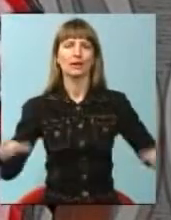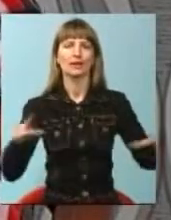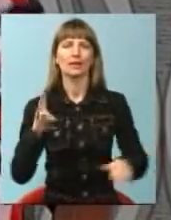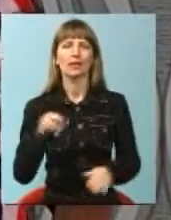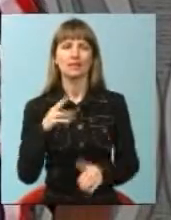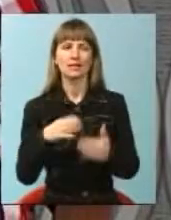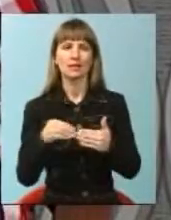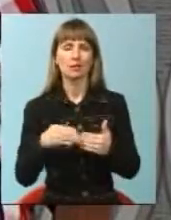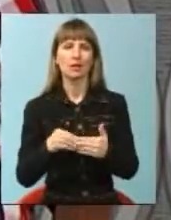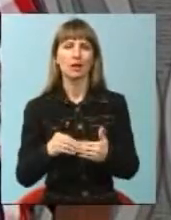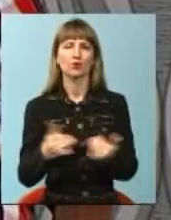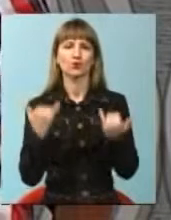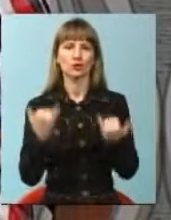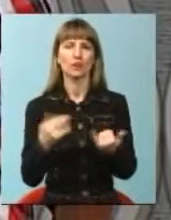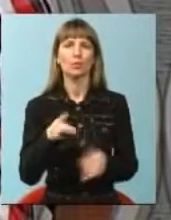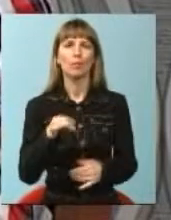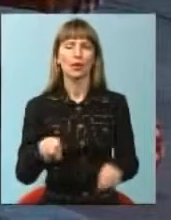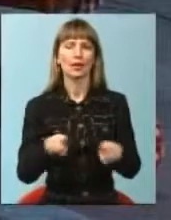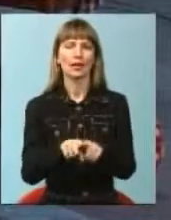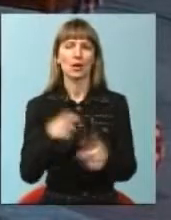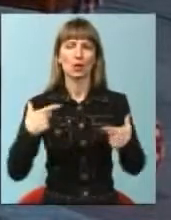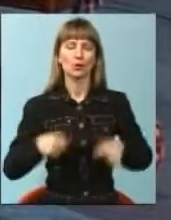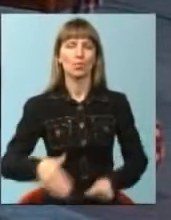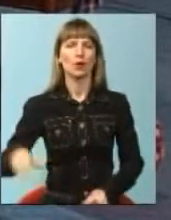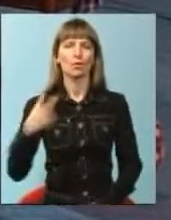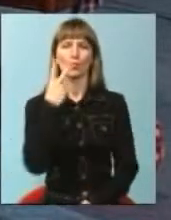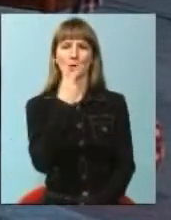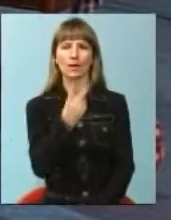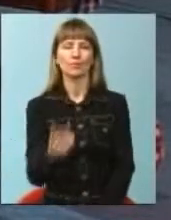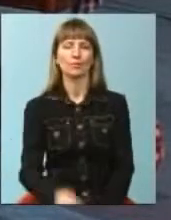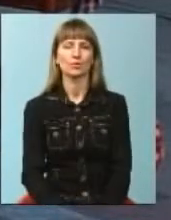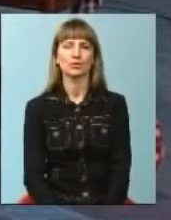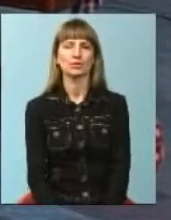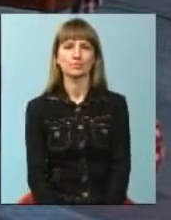над землею. Ну і прямо зараз про такий костюм-крило і подивимося.